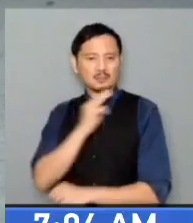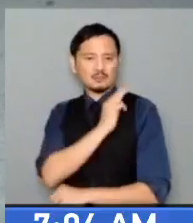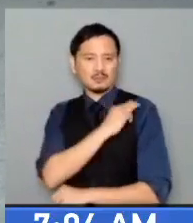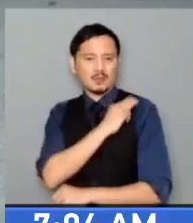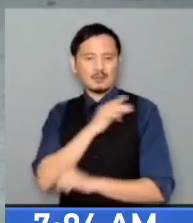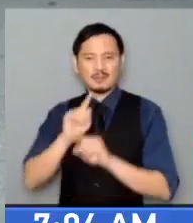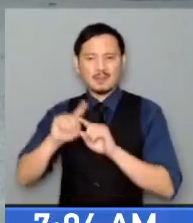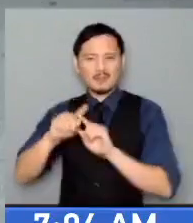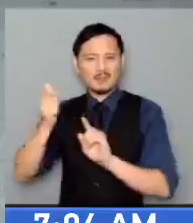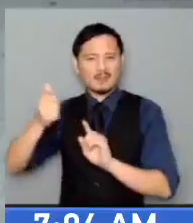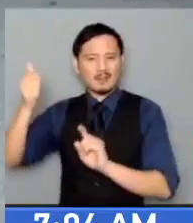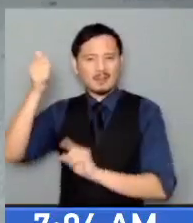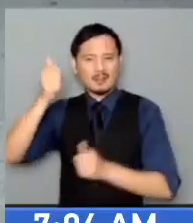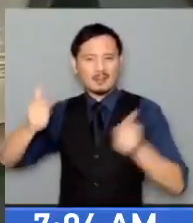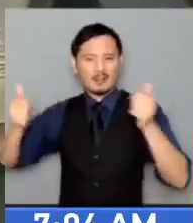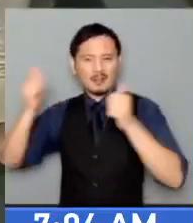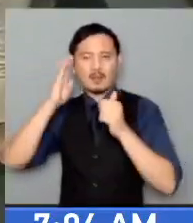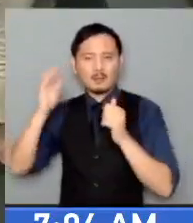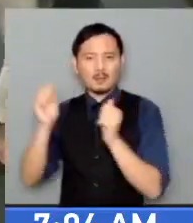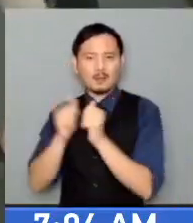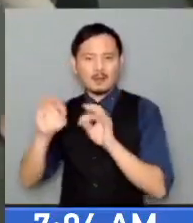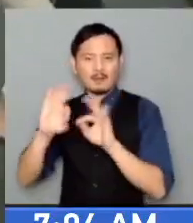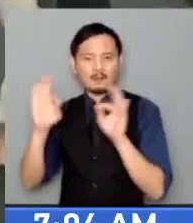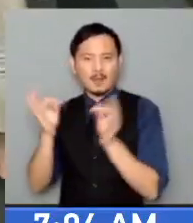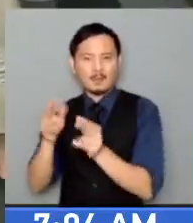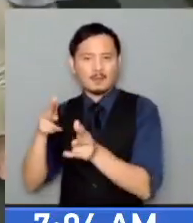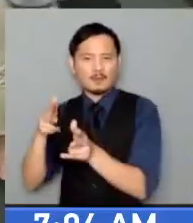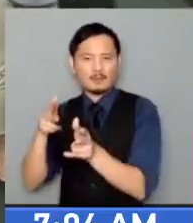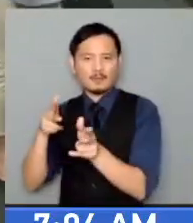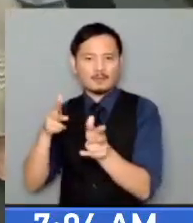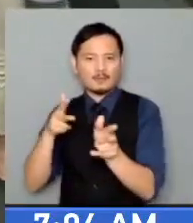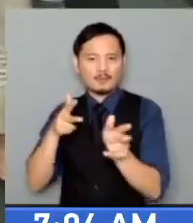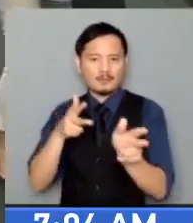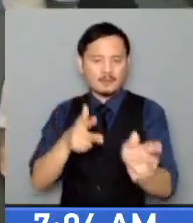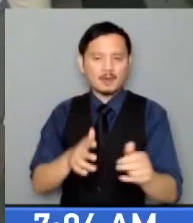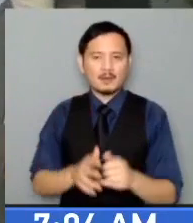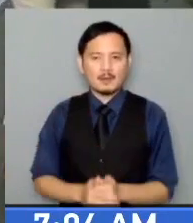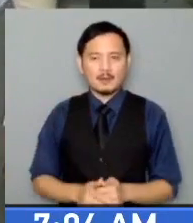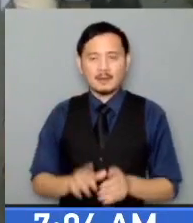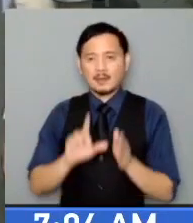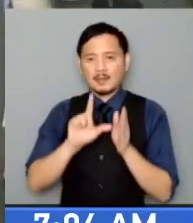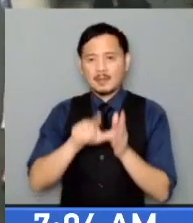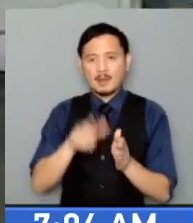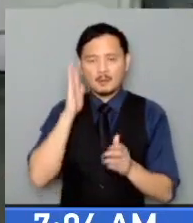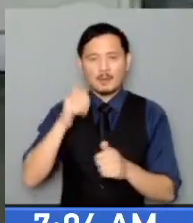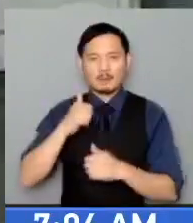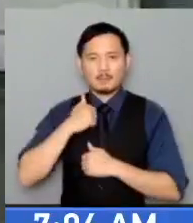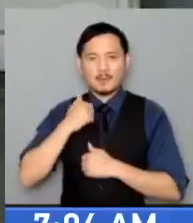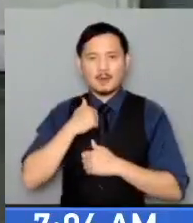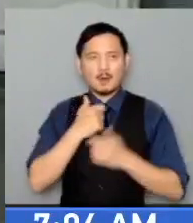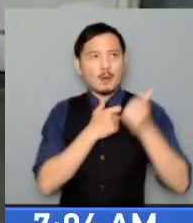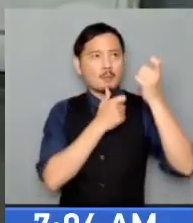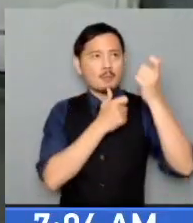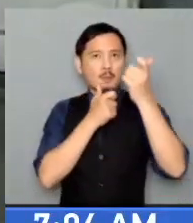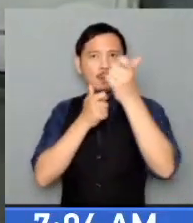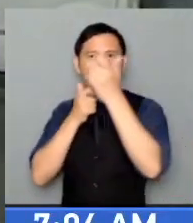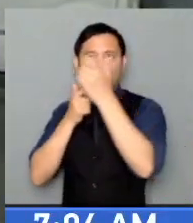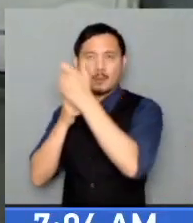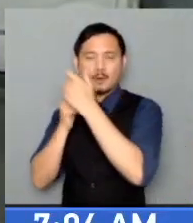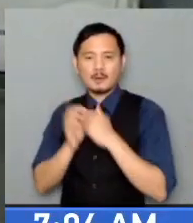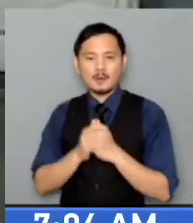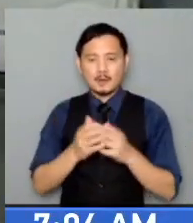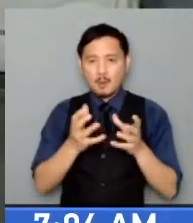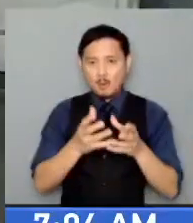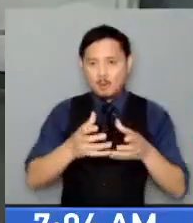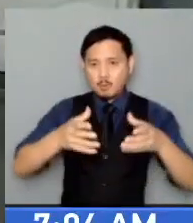sa ceremonial area kung saan gagawa rin ito ng full military honors. Nakalagay sa loob ng kabaong ang urn na naglalaman ng mga abo ni FVR